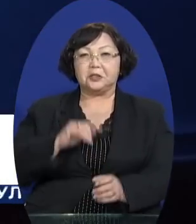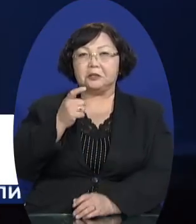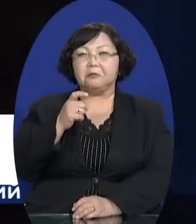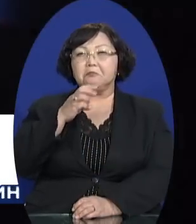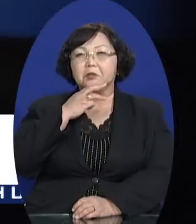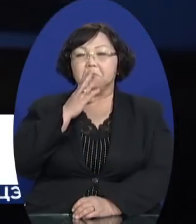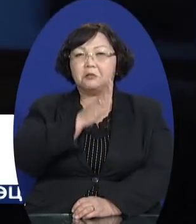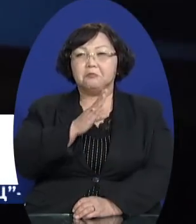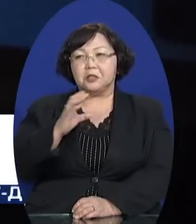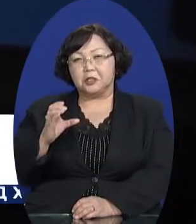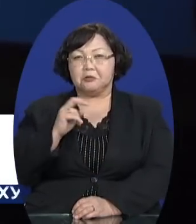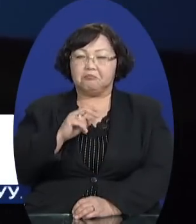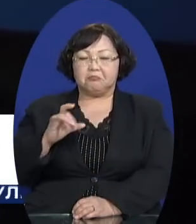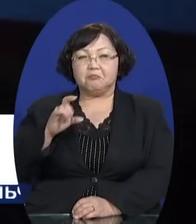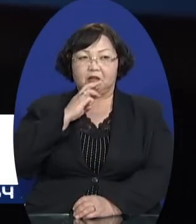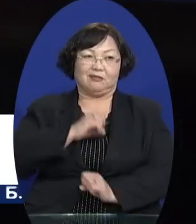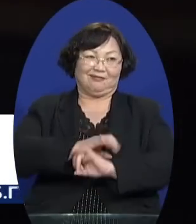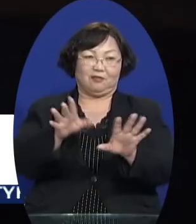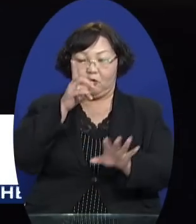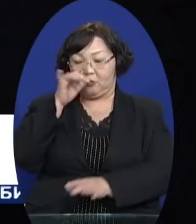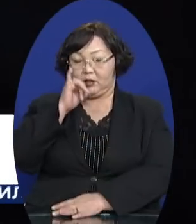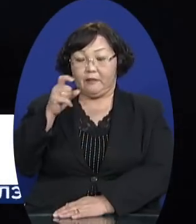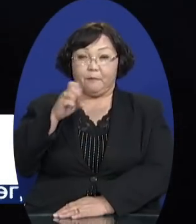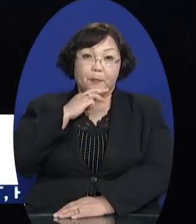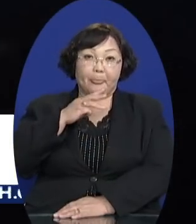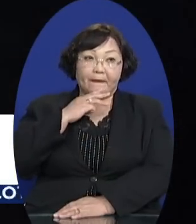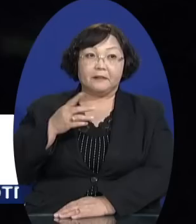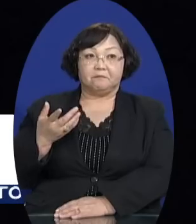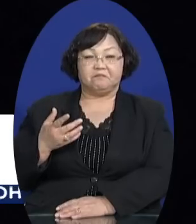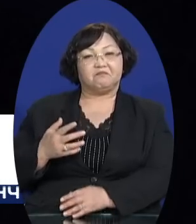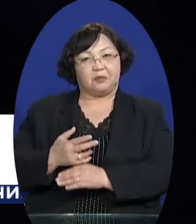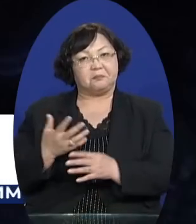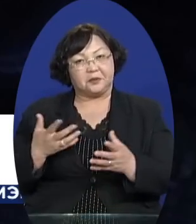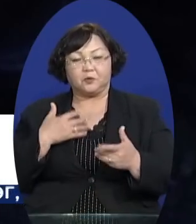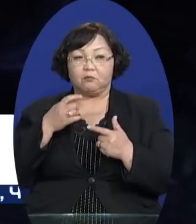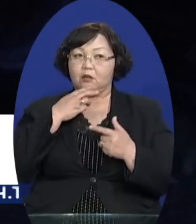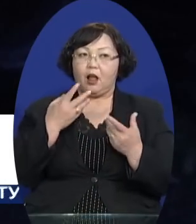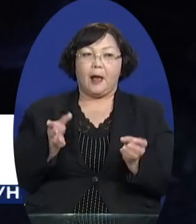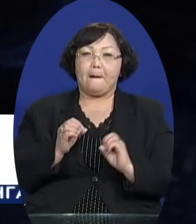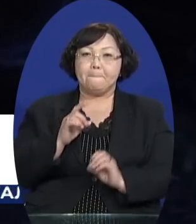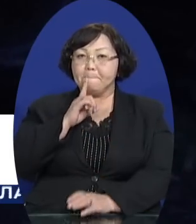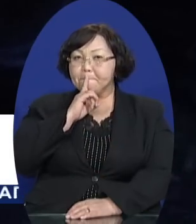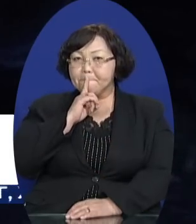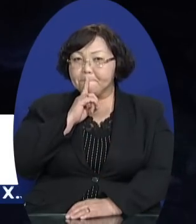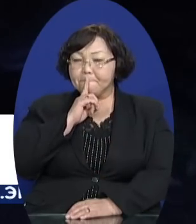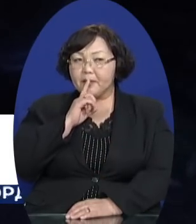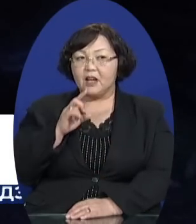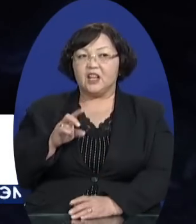мэдээллээ. Оросын томоохон хэвлэлүүд энэ Пужингийн цохилтын талаар одоо хэр мэдээлэл хийгээгүй харин эрх